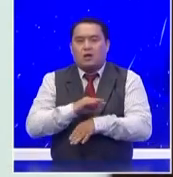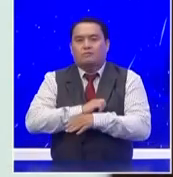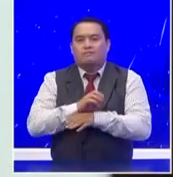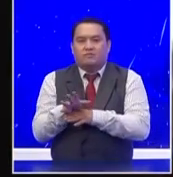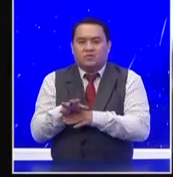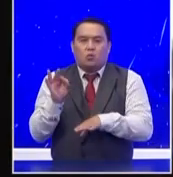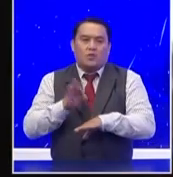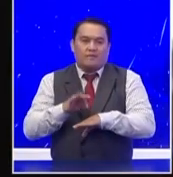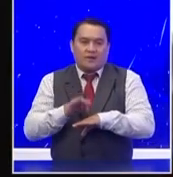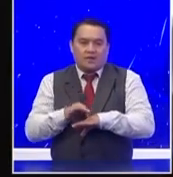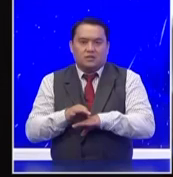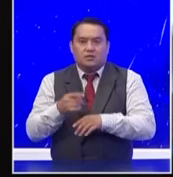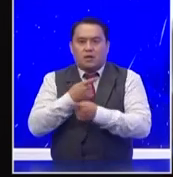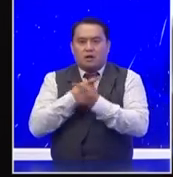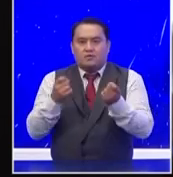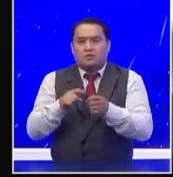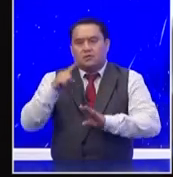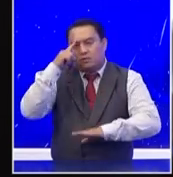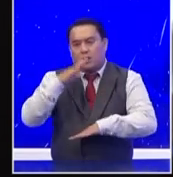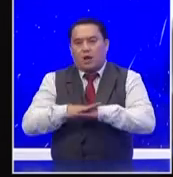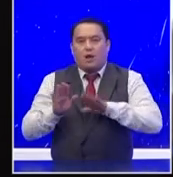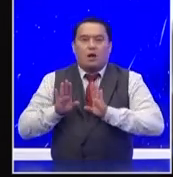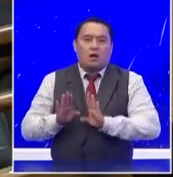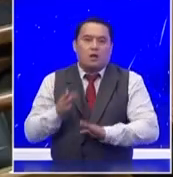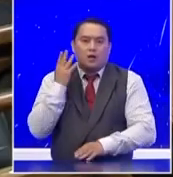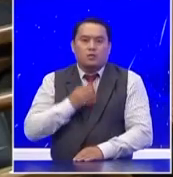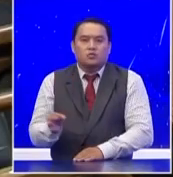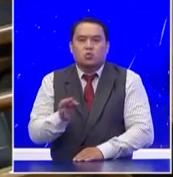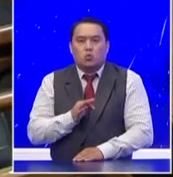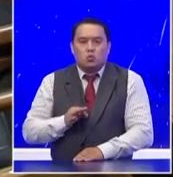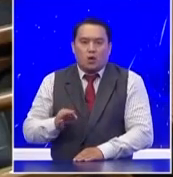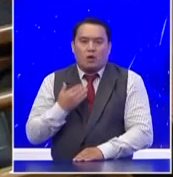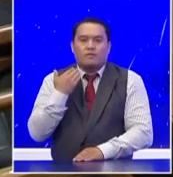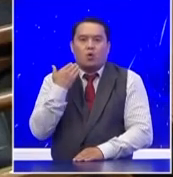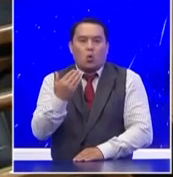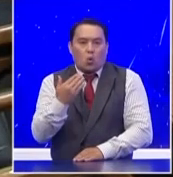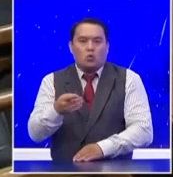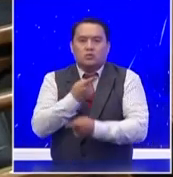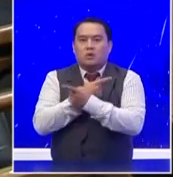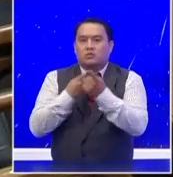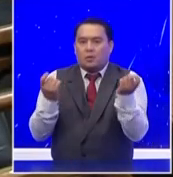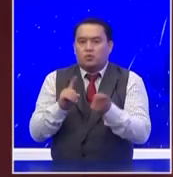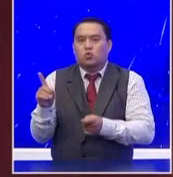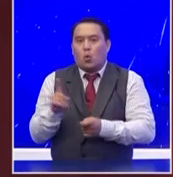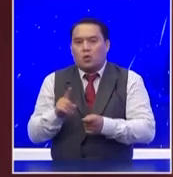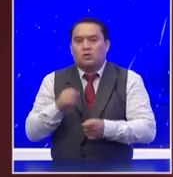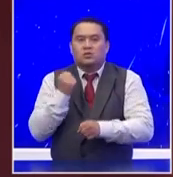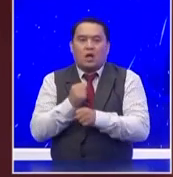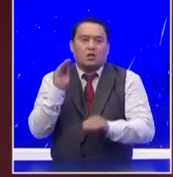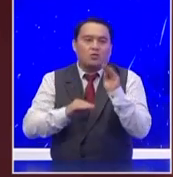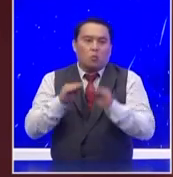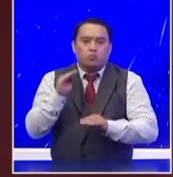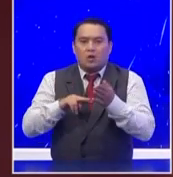с COVID-19, заявил присутствующий на заседании заместитель акима Алматинской области Женя Стуяков. Он также сообщил, что